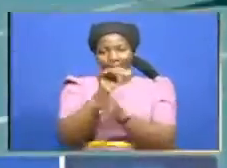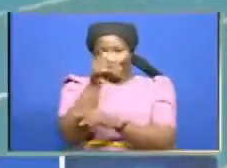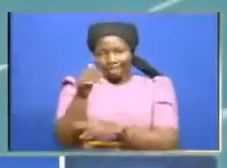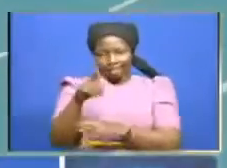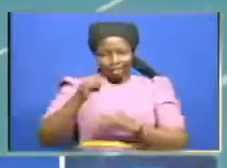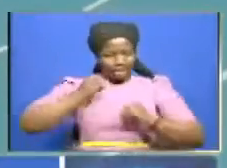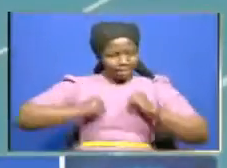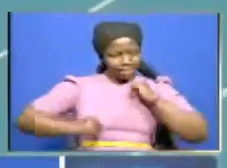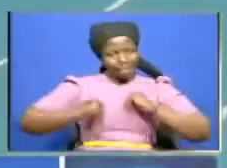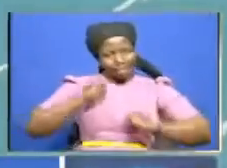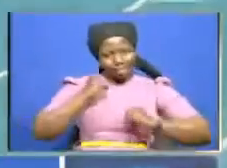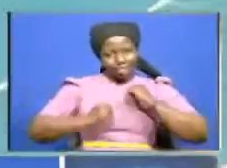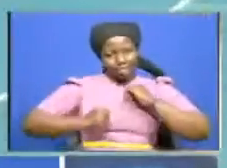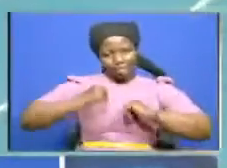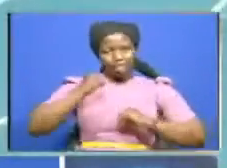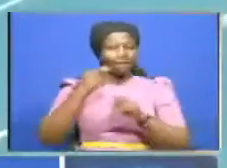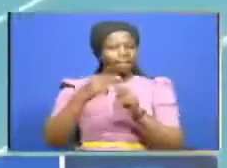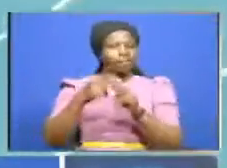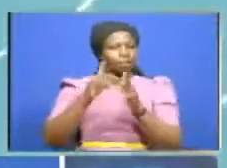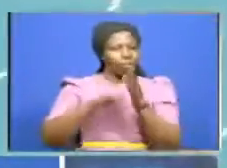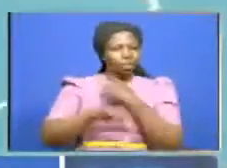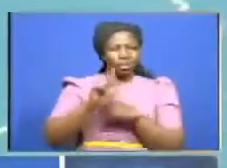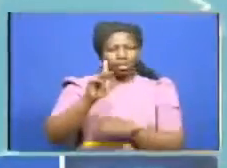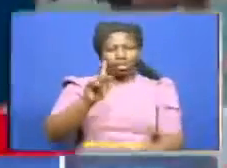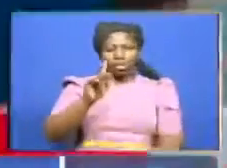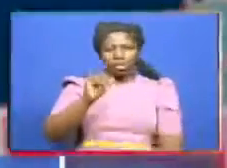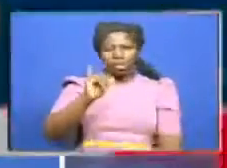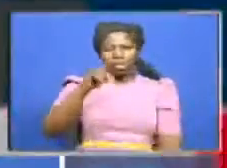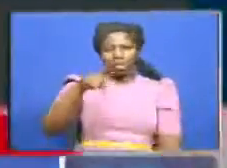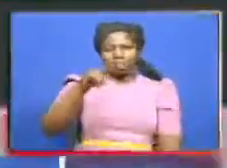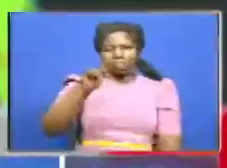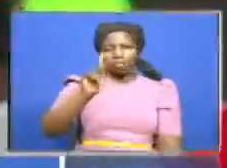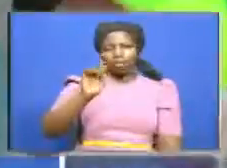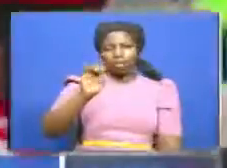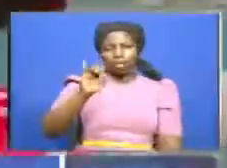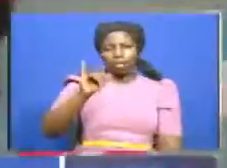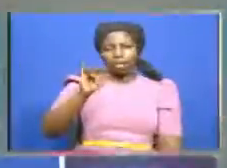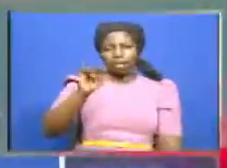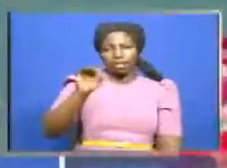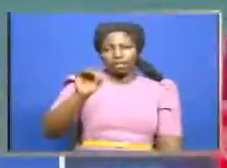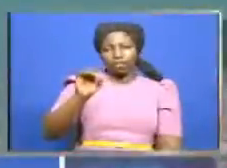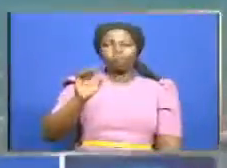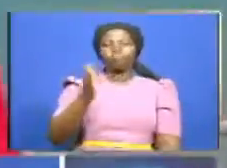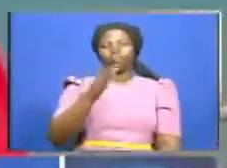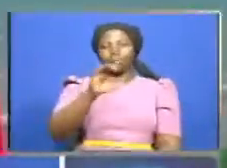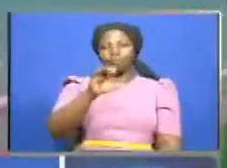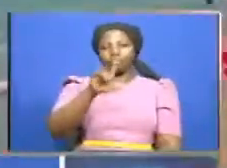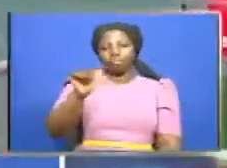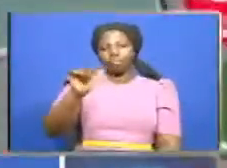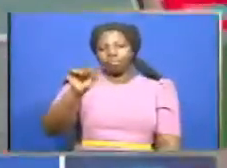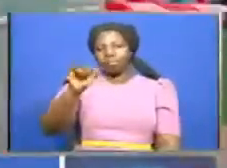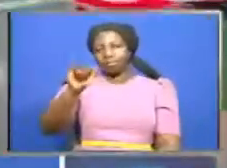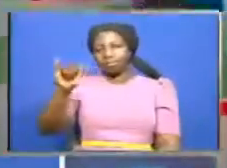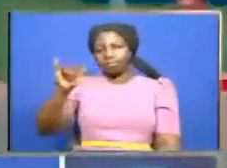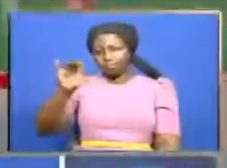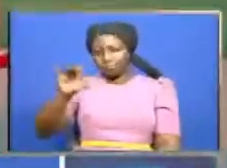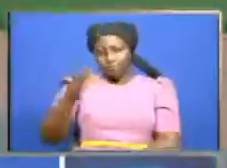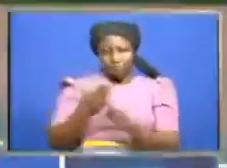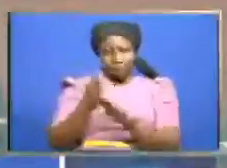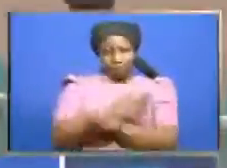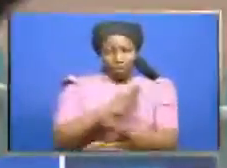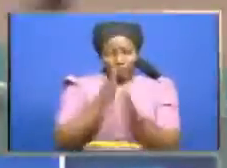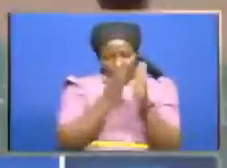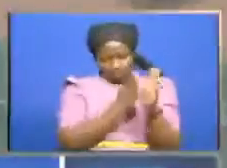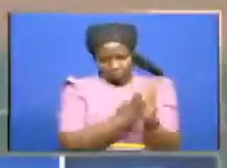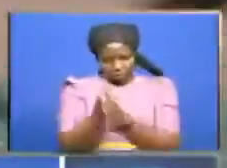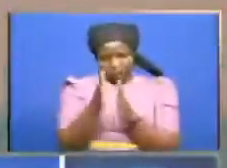ambazo zinajulikana kwa jina Kipkeino Classic awali zilikuwa zimepangwa kuandaliwa mwezi Mei, lakini zikairi kwa